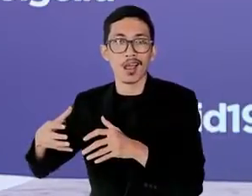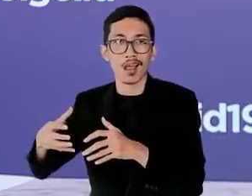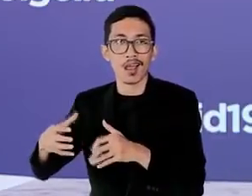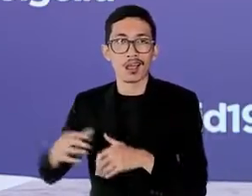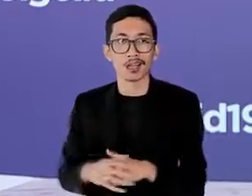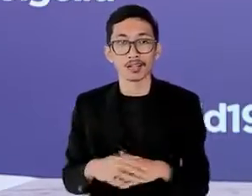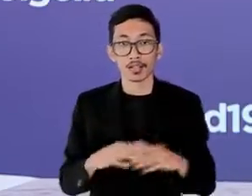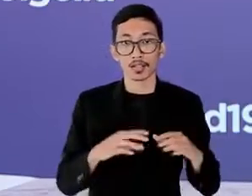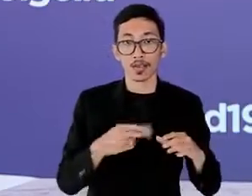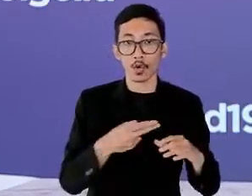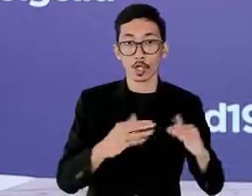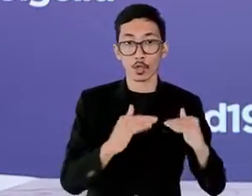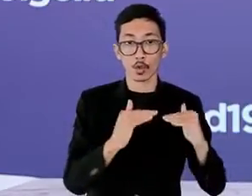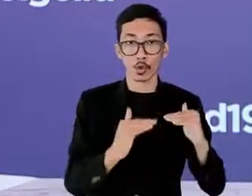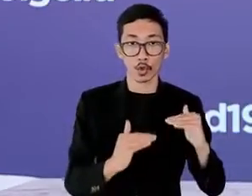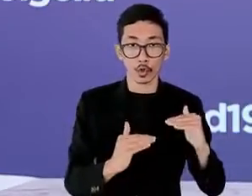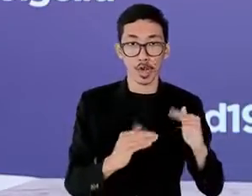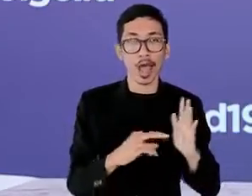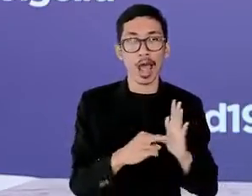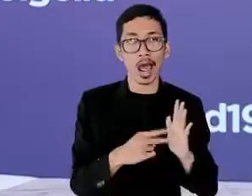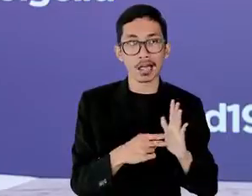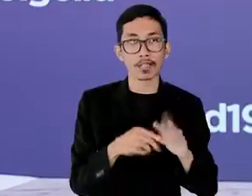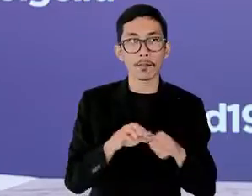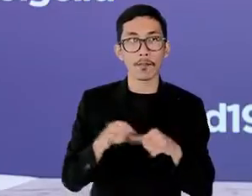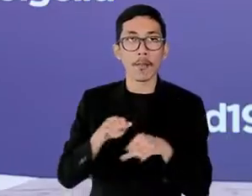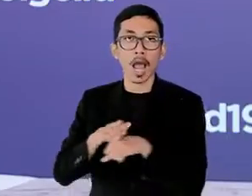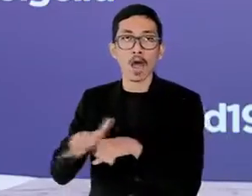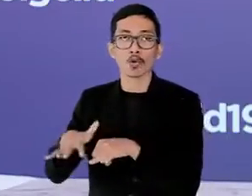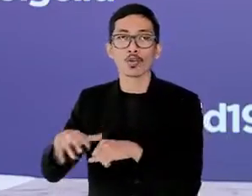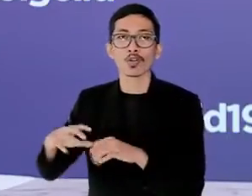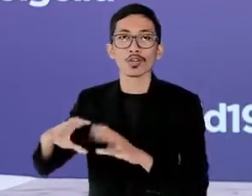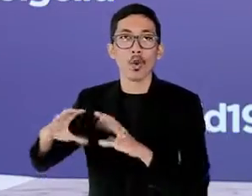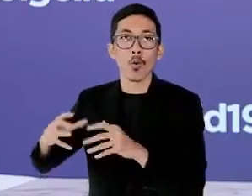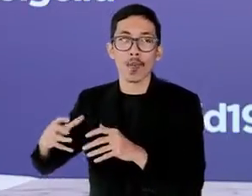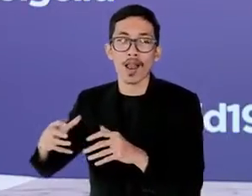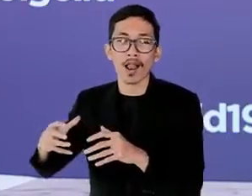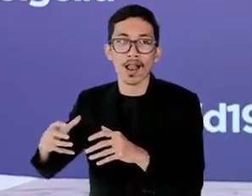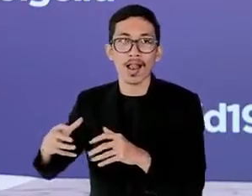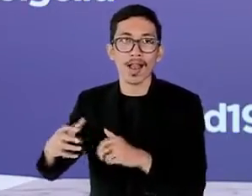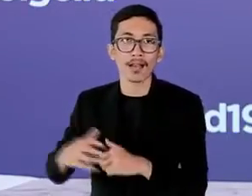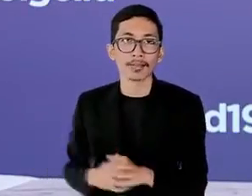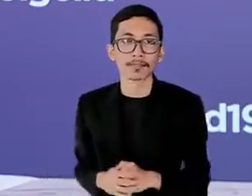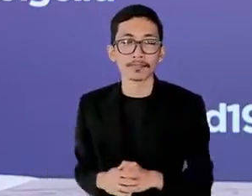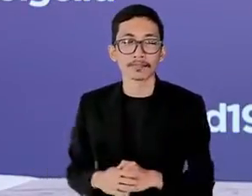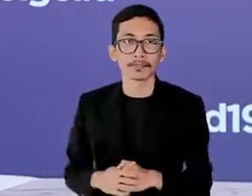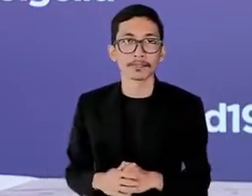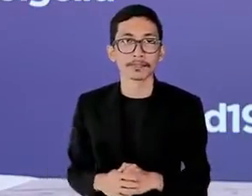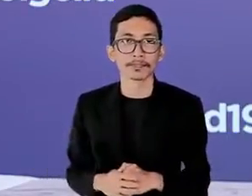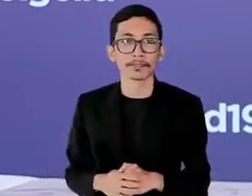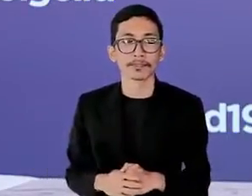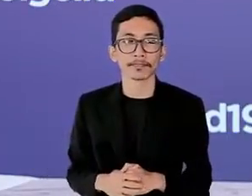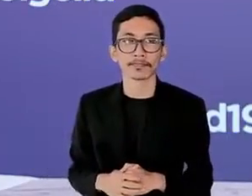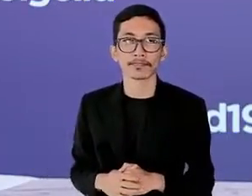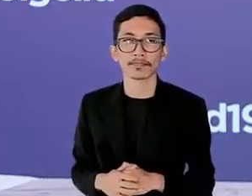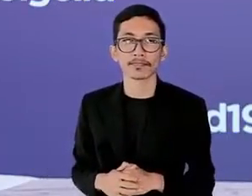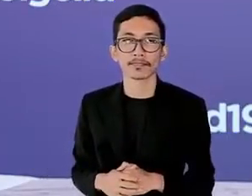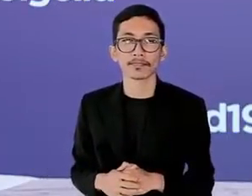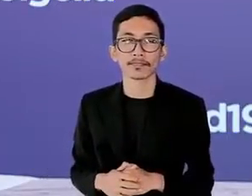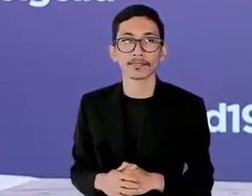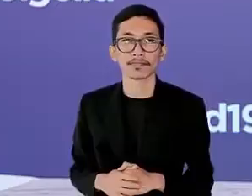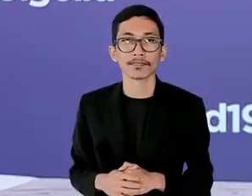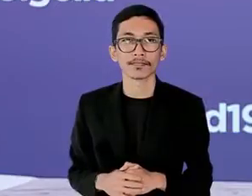penurunan maka dampaknya juga akan cukup berdampak Hai Oleh karena itu hal yang dapat kita maksimalkan ialah